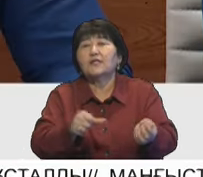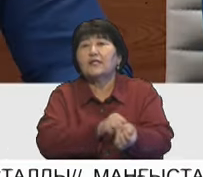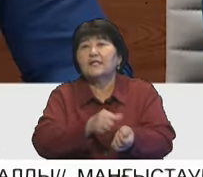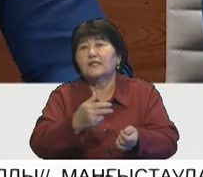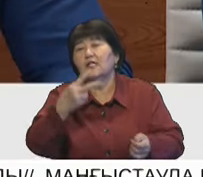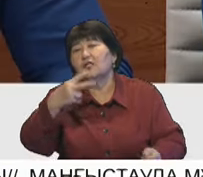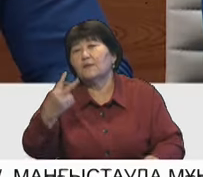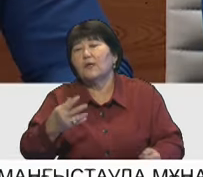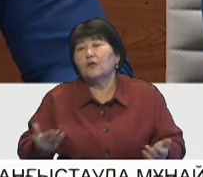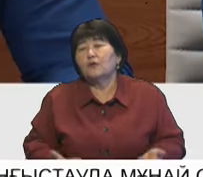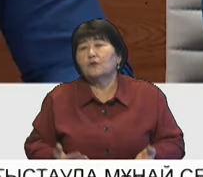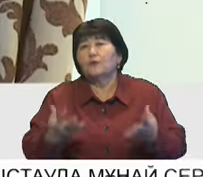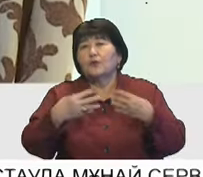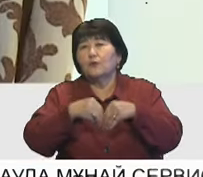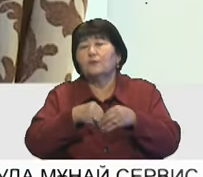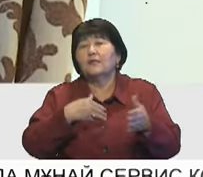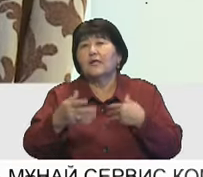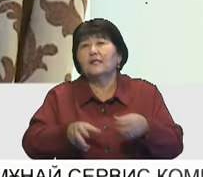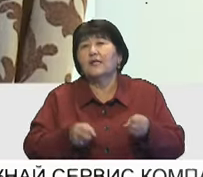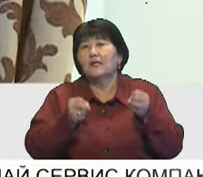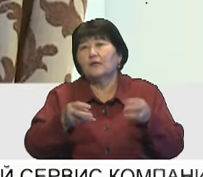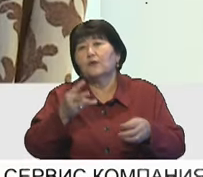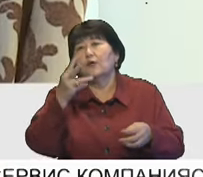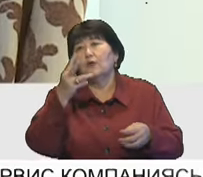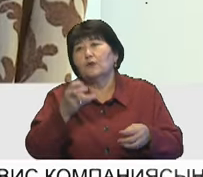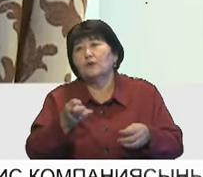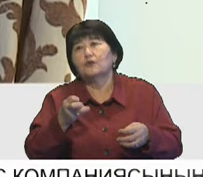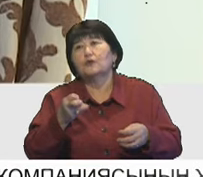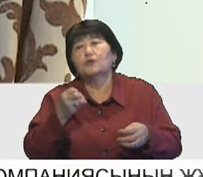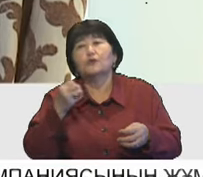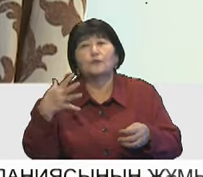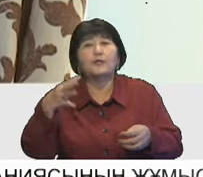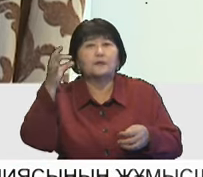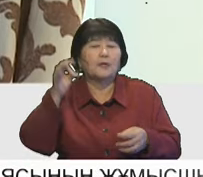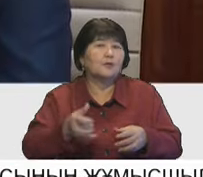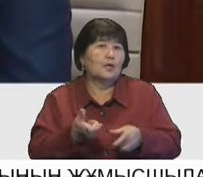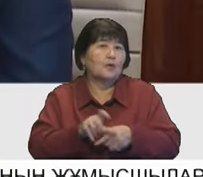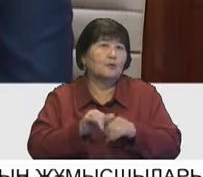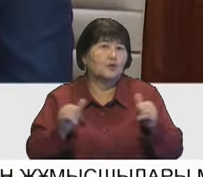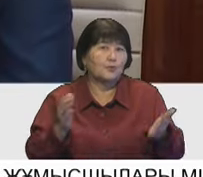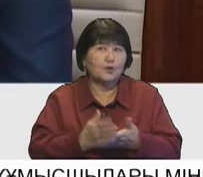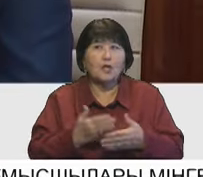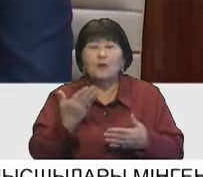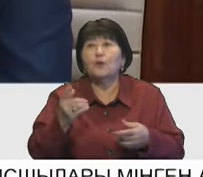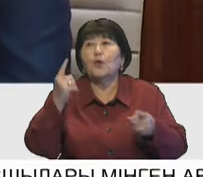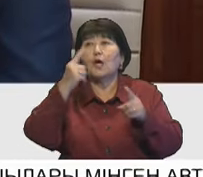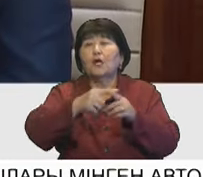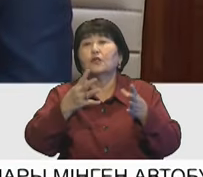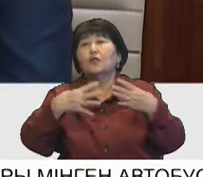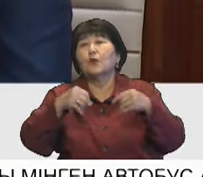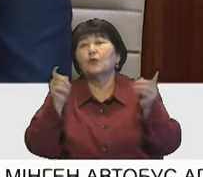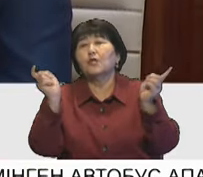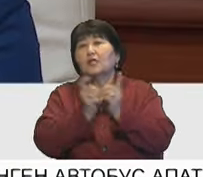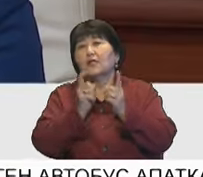22%-ға, отбасы-тұрмыстық қатынастарда қылмыстар 335%-ға едәуір өсіп отыр. Бұған қоса отбасылық